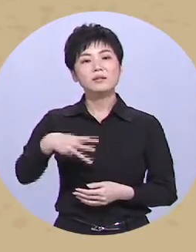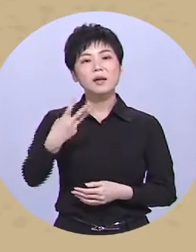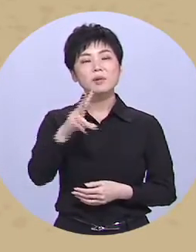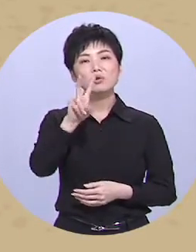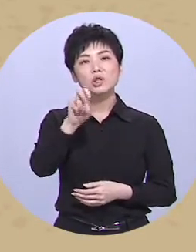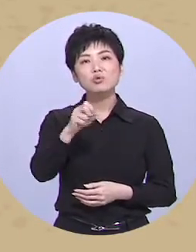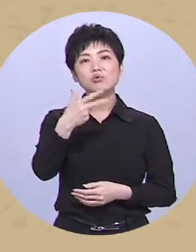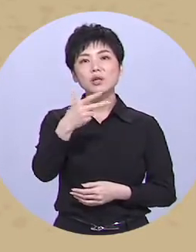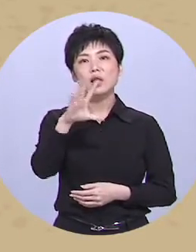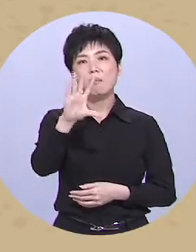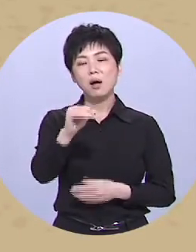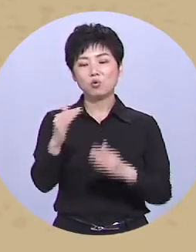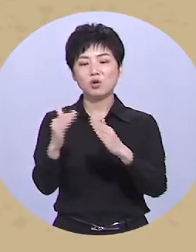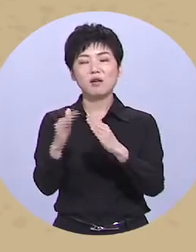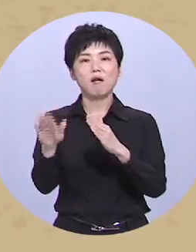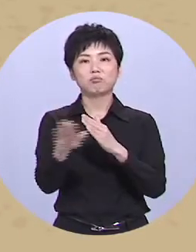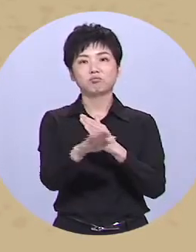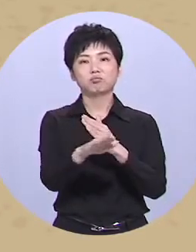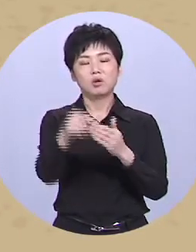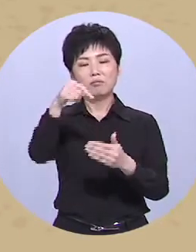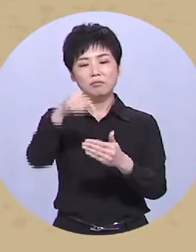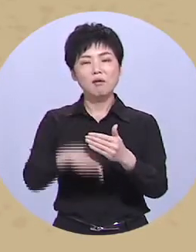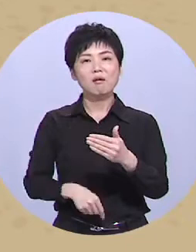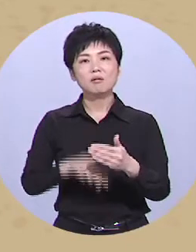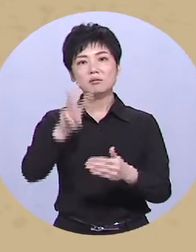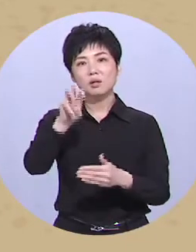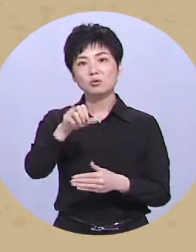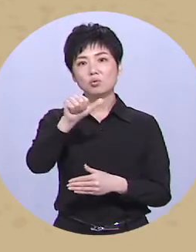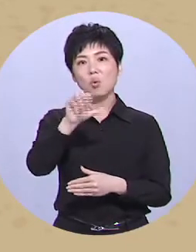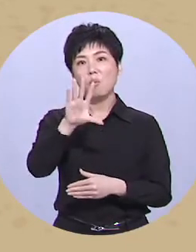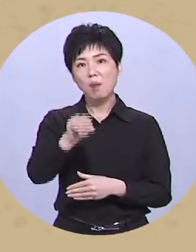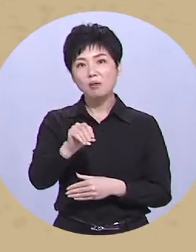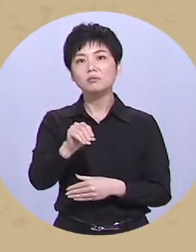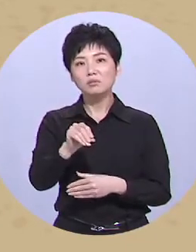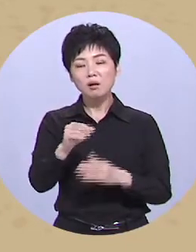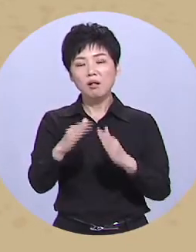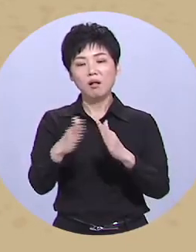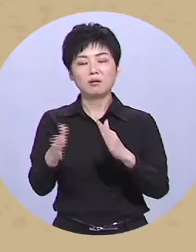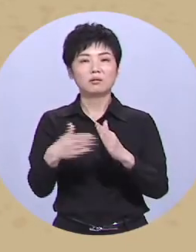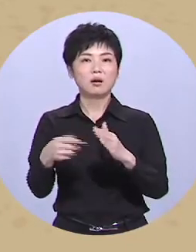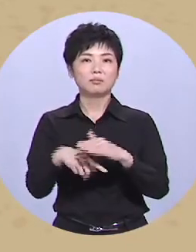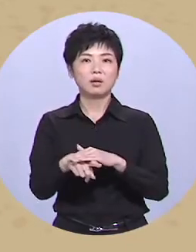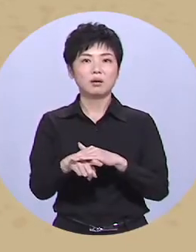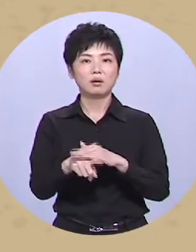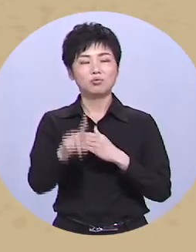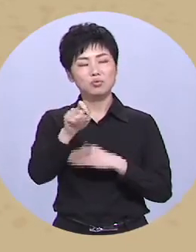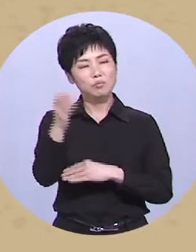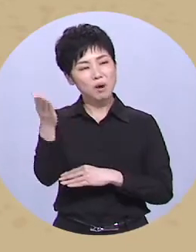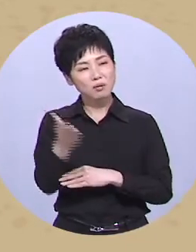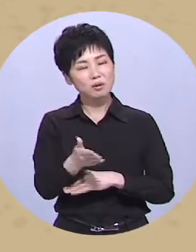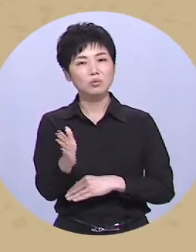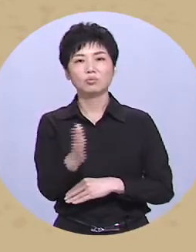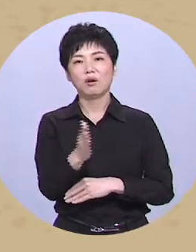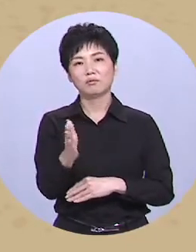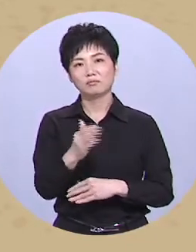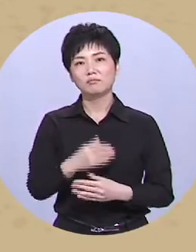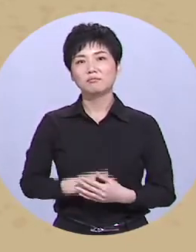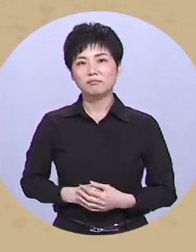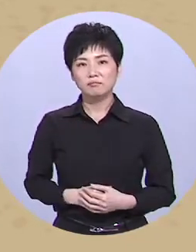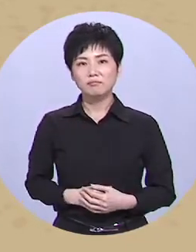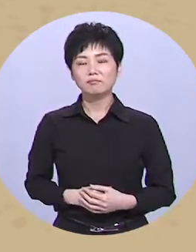327万戸あり、そのうちおよそ35万戸、全体の1割以上が空き家だったんです